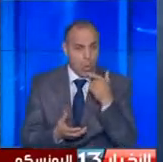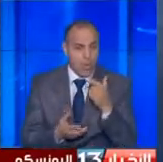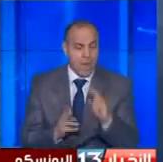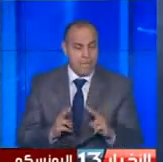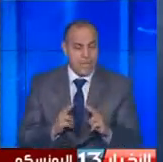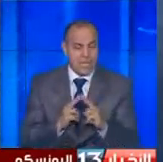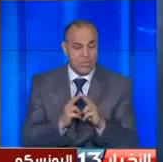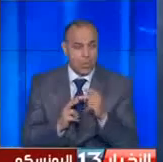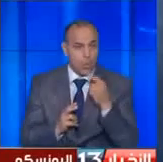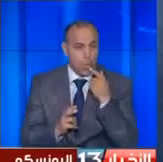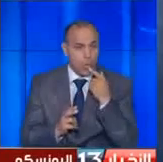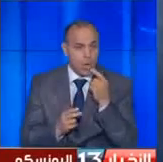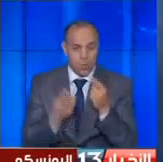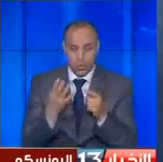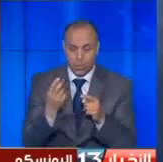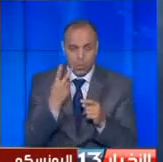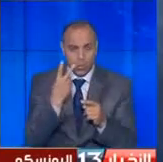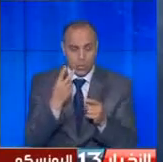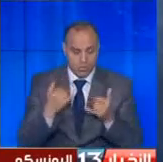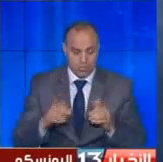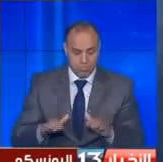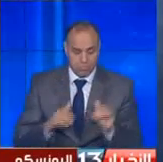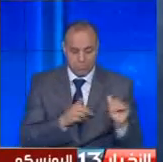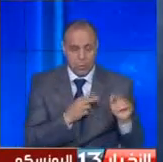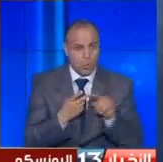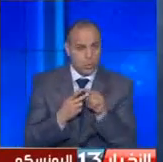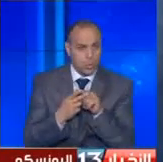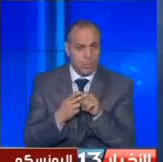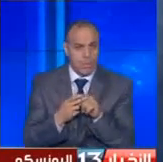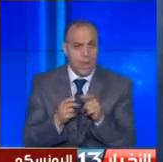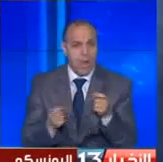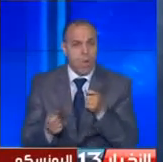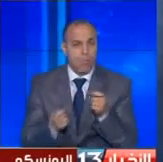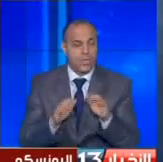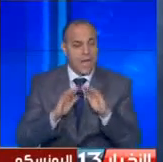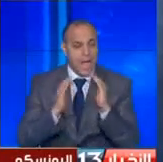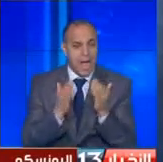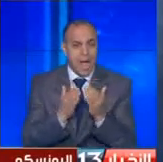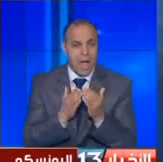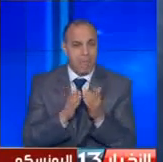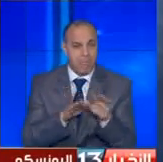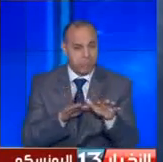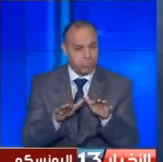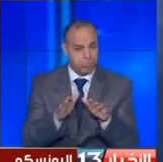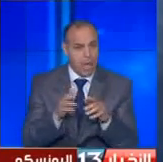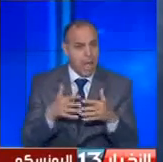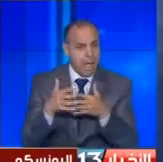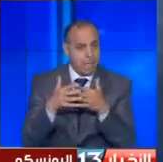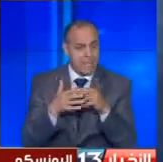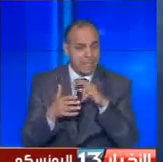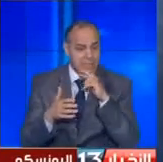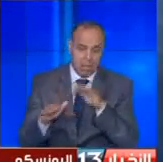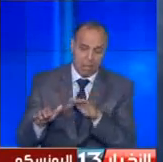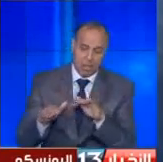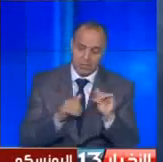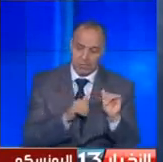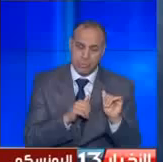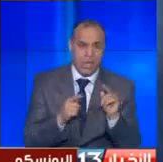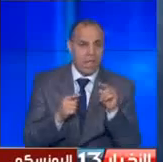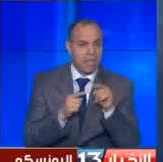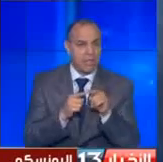بباريس على سد شغور أمانة اليونسكو العامة، قالت مديرتها العامة إن الإجراء الأمريكي الإسرائيلي